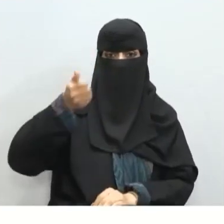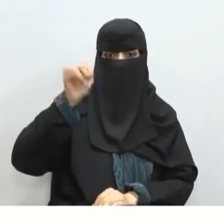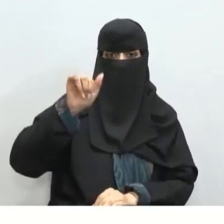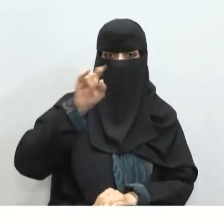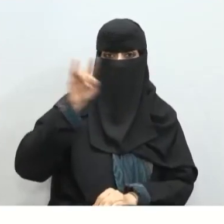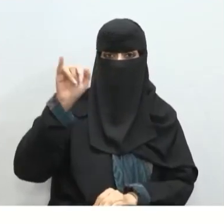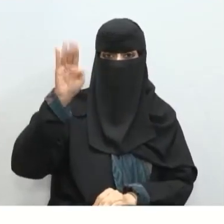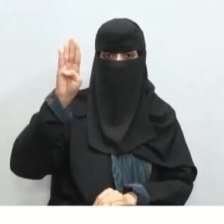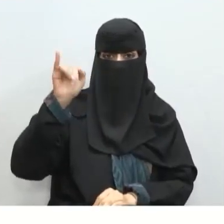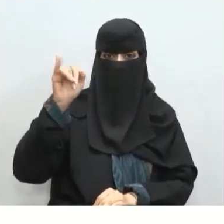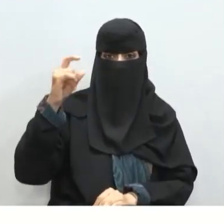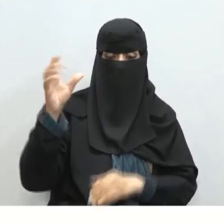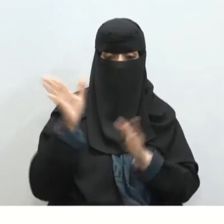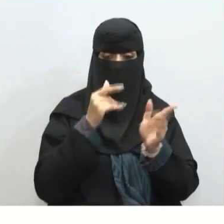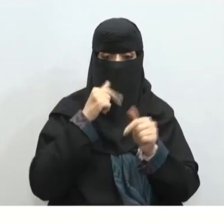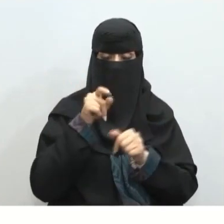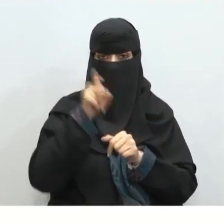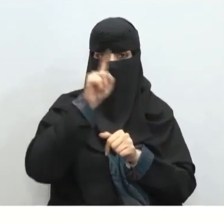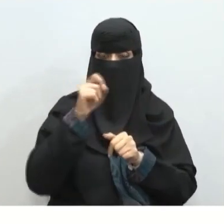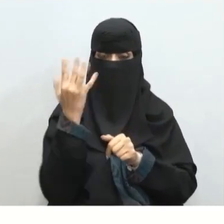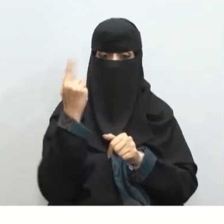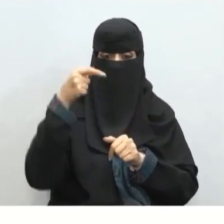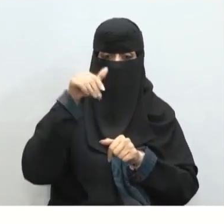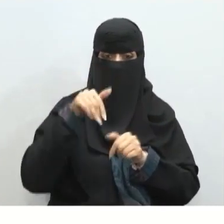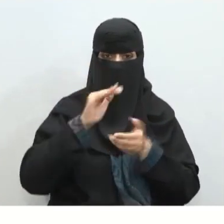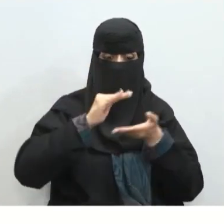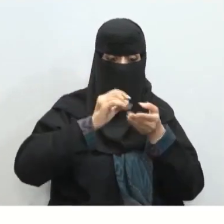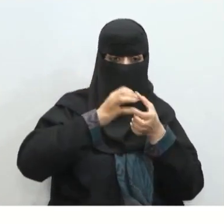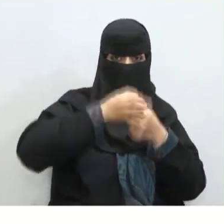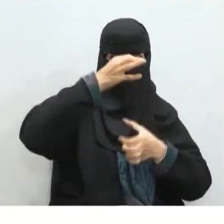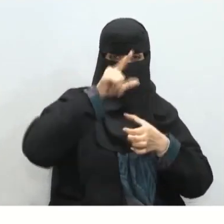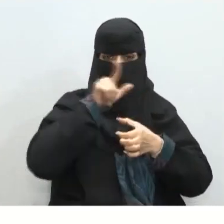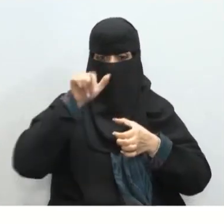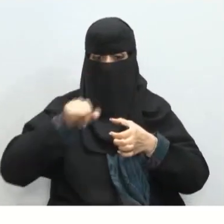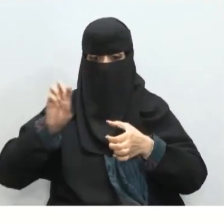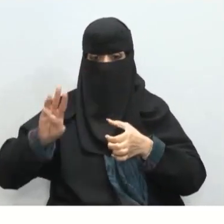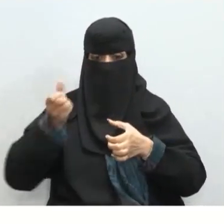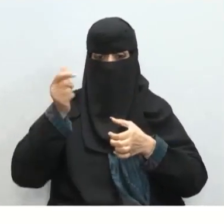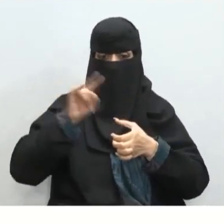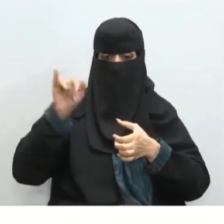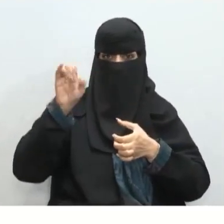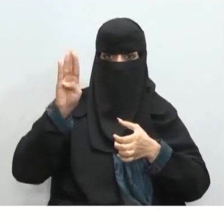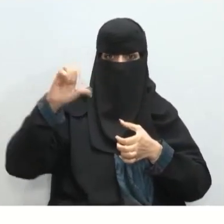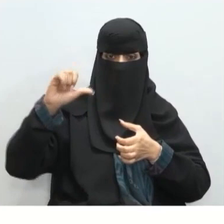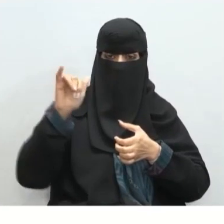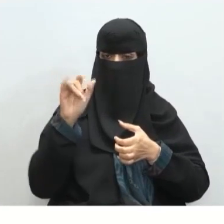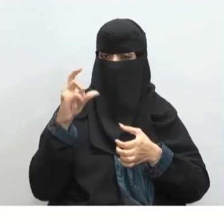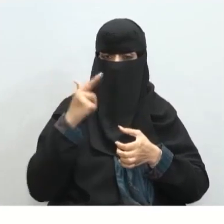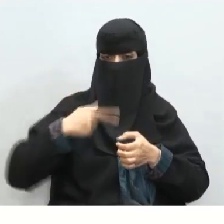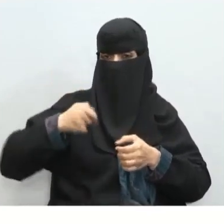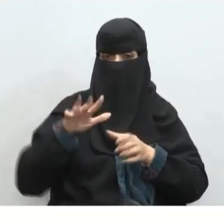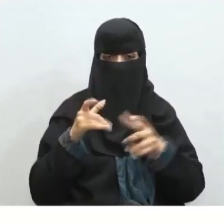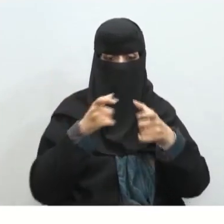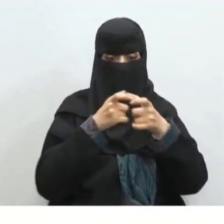في السؤال ال 15 رزمه من اقراص الثايلاكويد عندما تتجمع هذه الاقراص هذا الثي الاكوي اسمينا